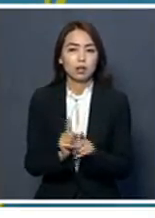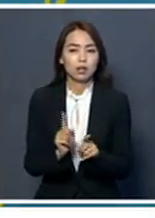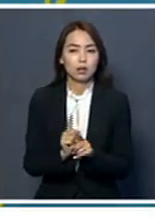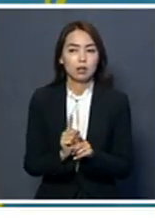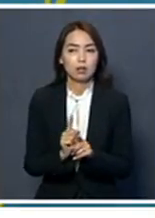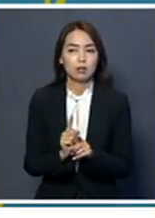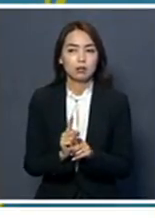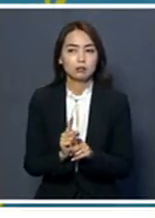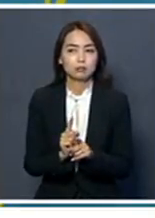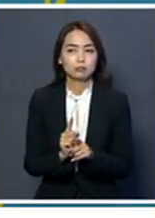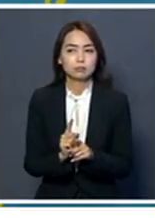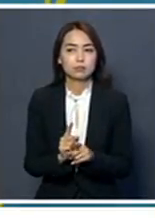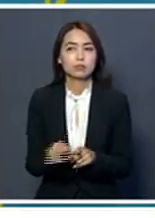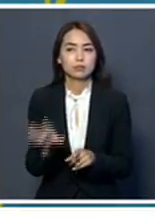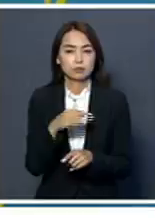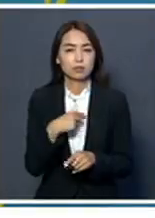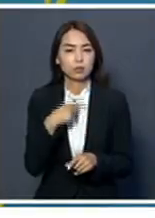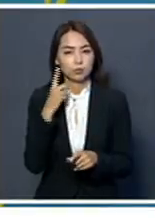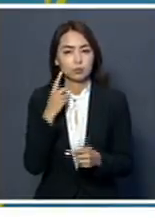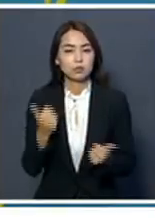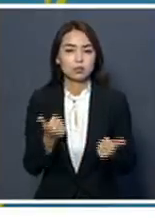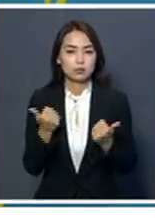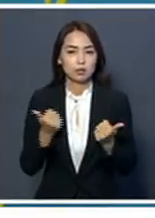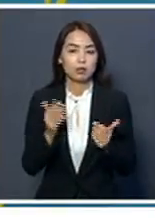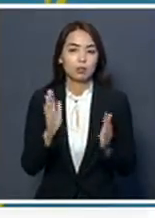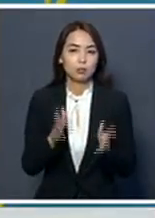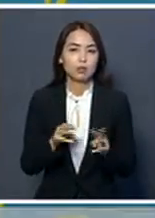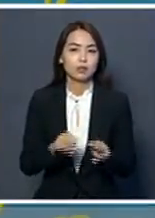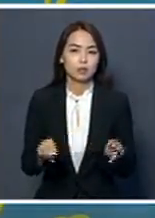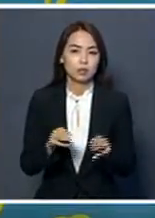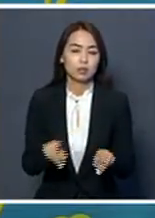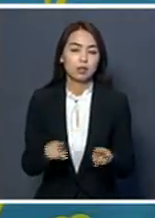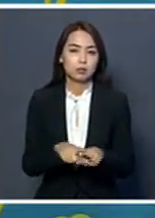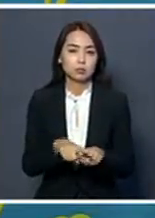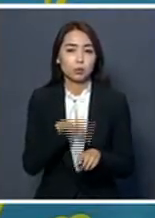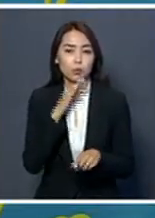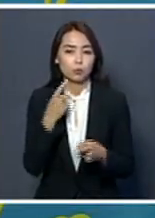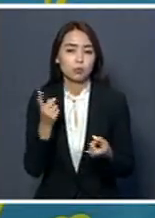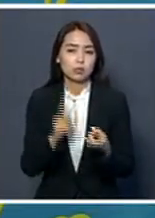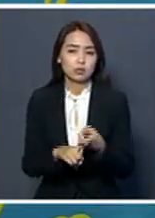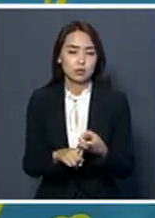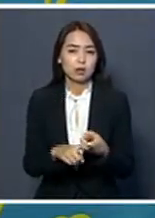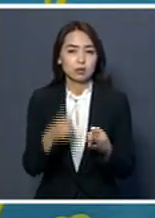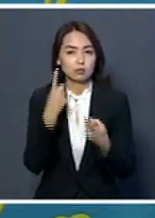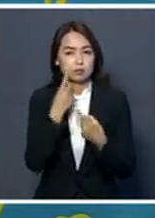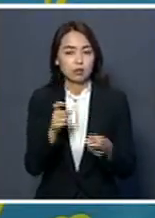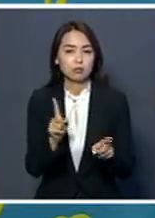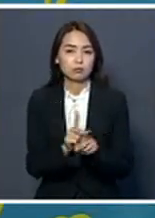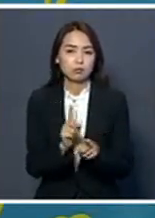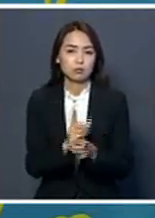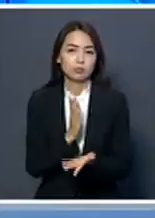органдары, әсіресе біз полиция департаменті көптеген жұмыстар жүргізіп жатырмыз бүгінгі таңда.